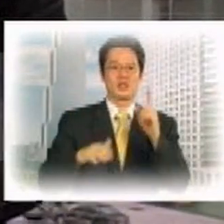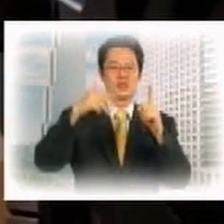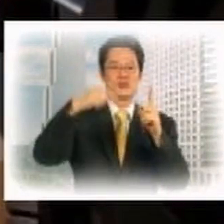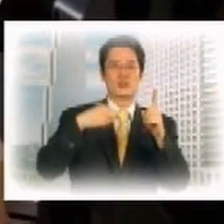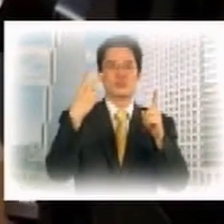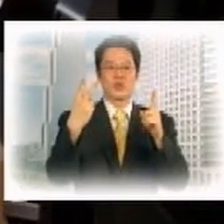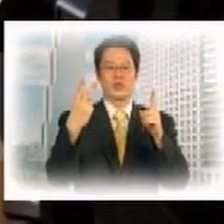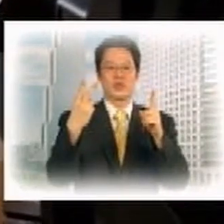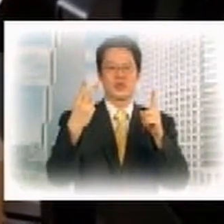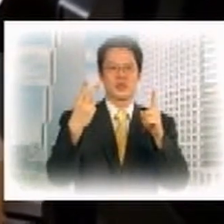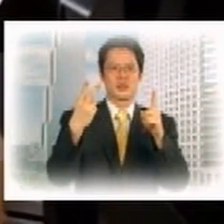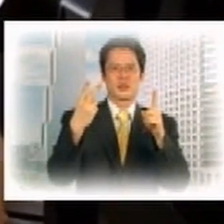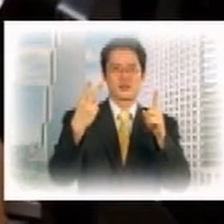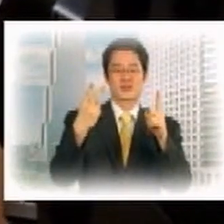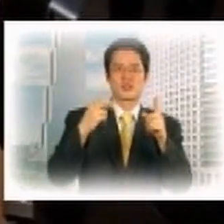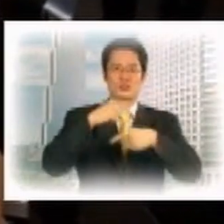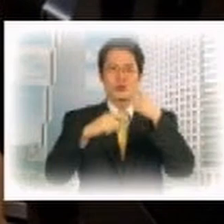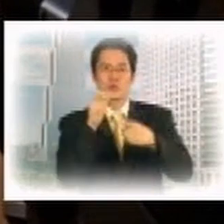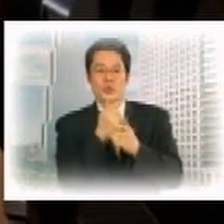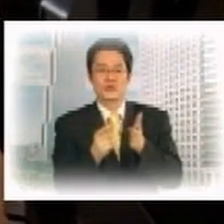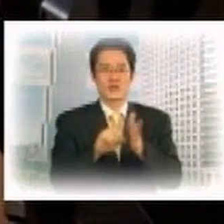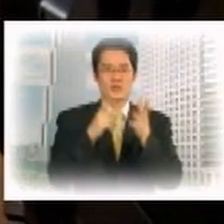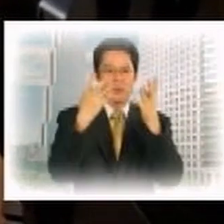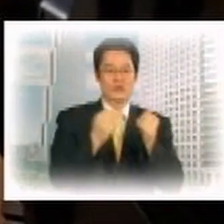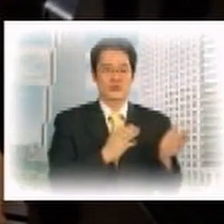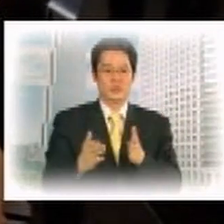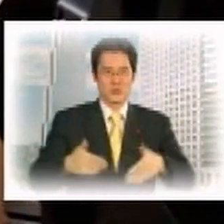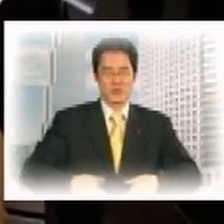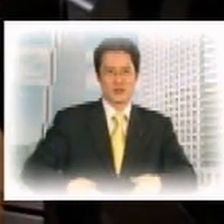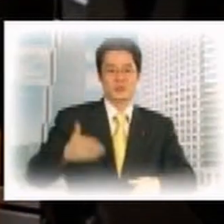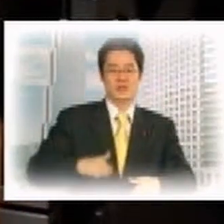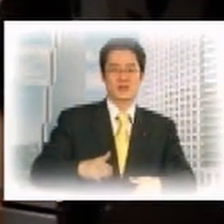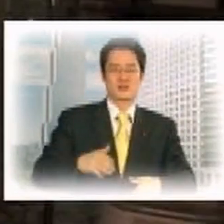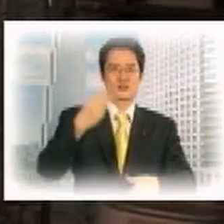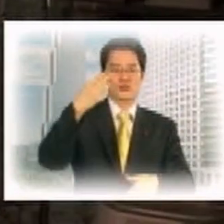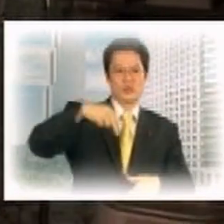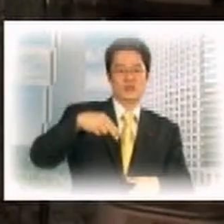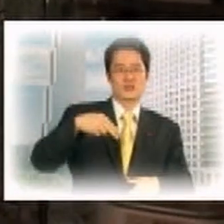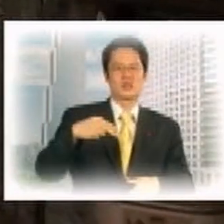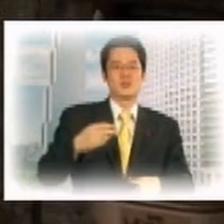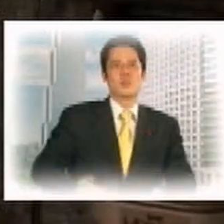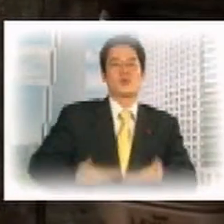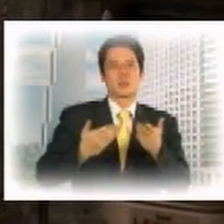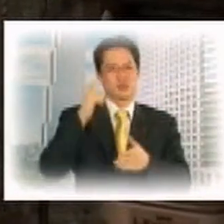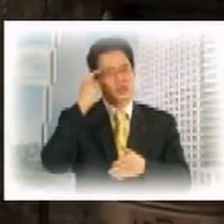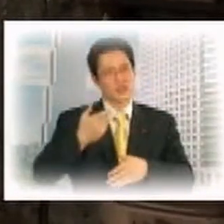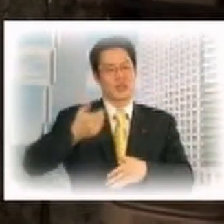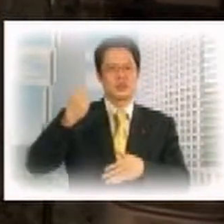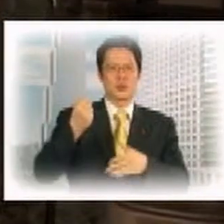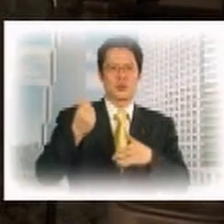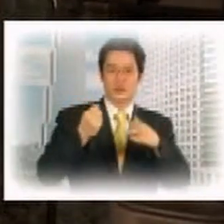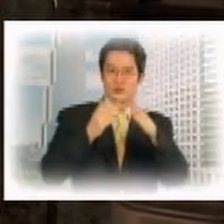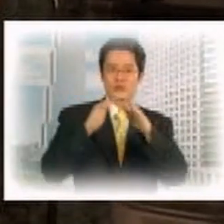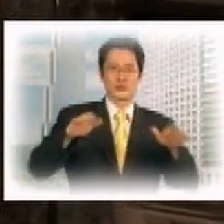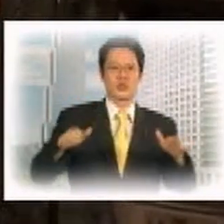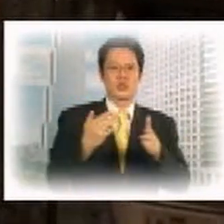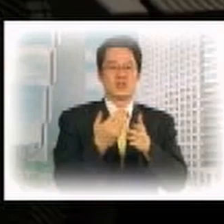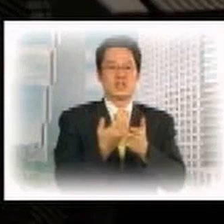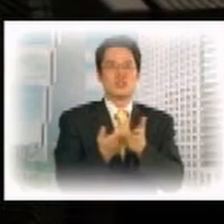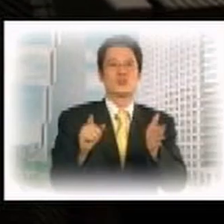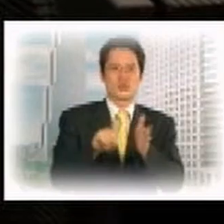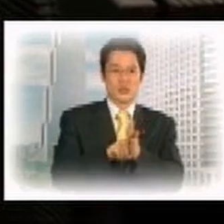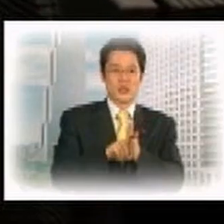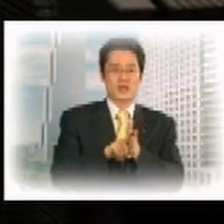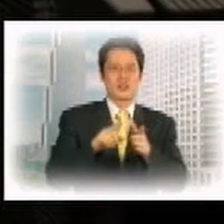일주일에 두 번 녹화를 위해 일주일 내내 많은 준비와 노력이 필요한 작업이지만 유씨는 소외된 이웃을 위한 소명의식으로 수화